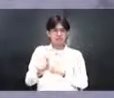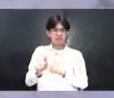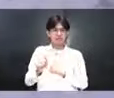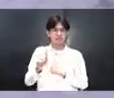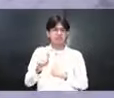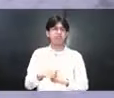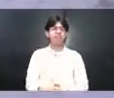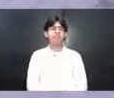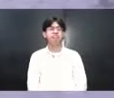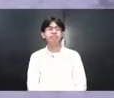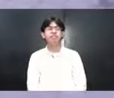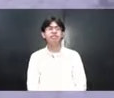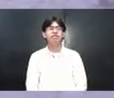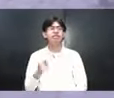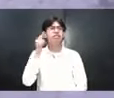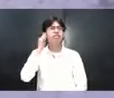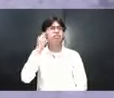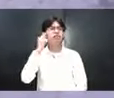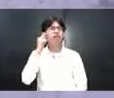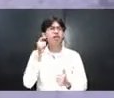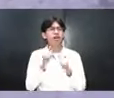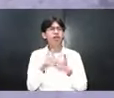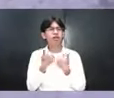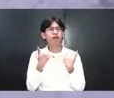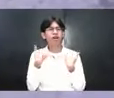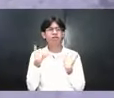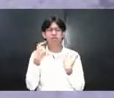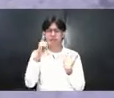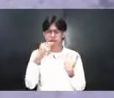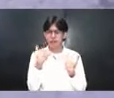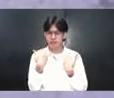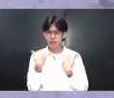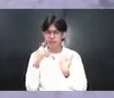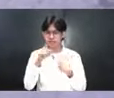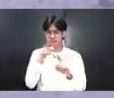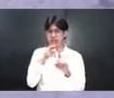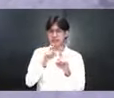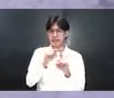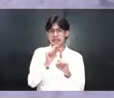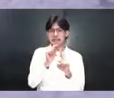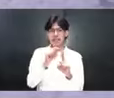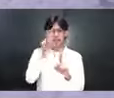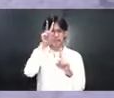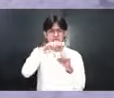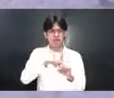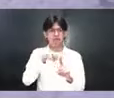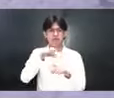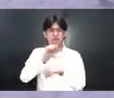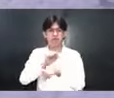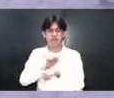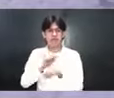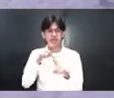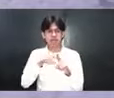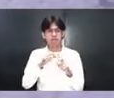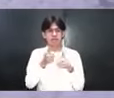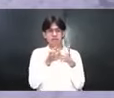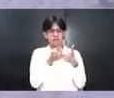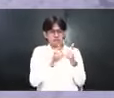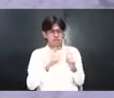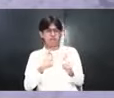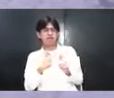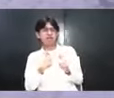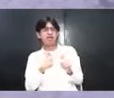So pinag-isipan ko to, parang meron to eh. Meron, pwede kang pag-applyan, tapos sabi mo, ako sana ang nasusunod.